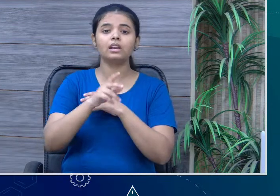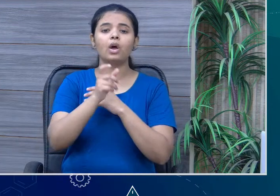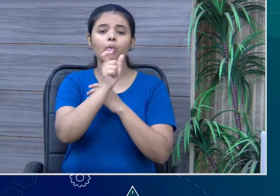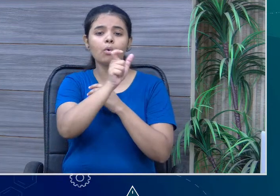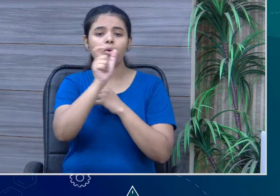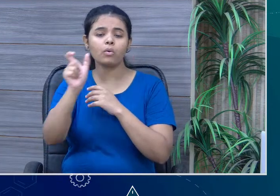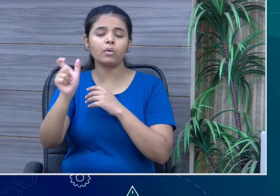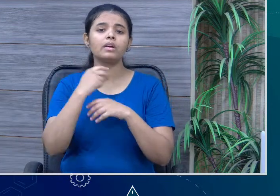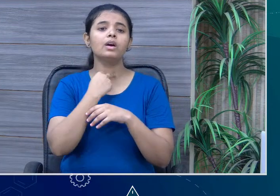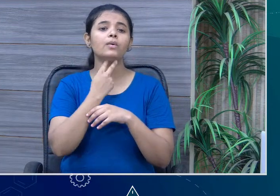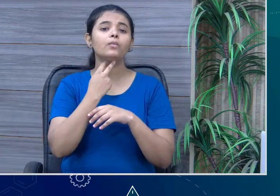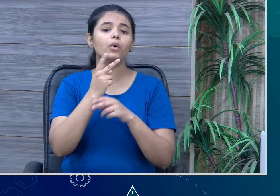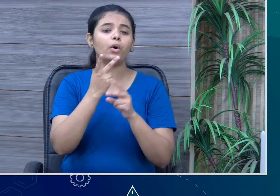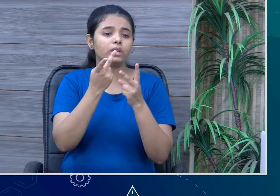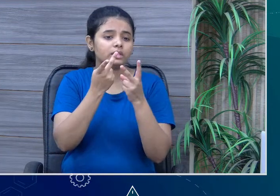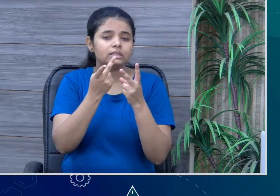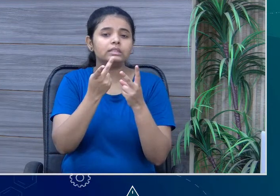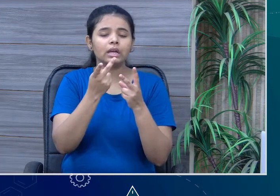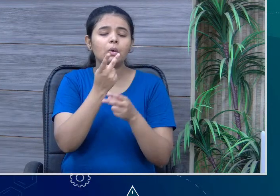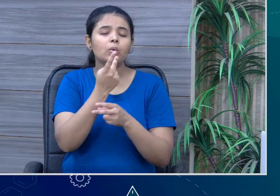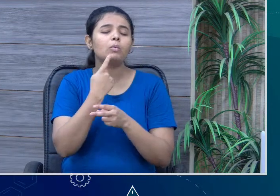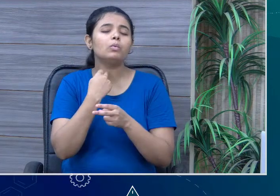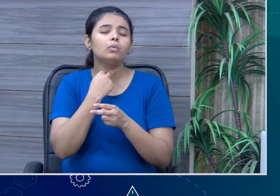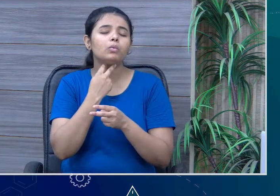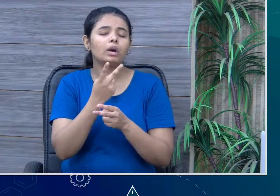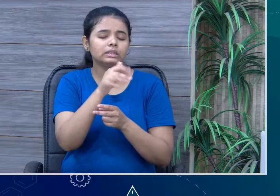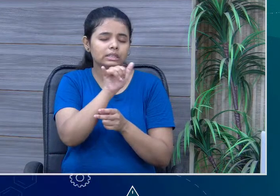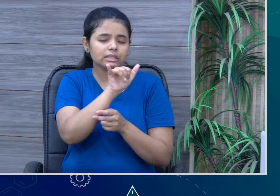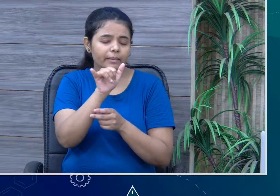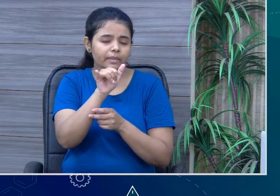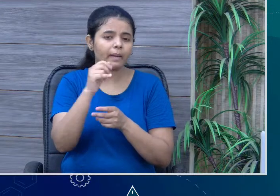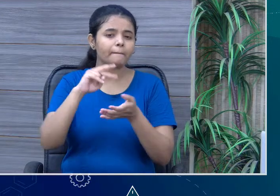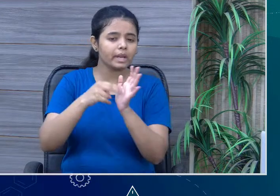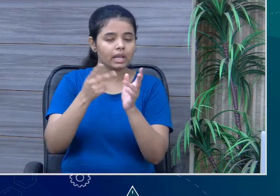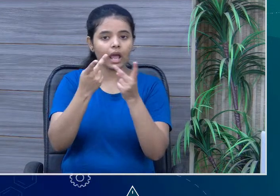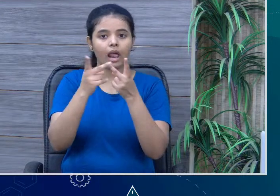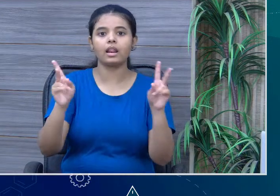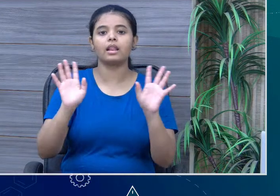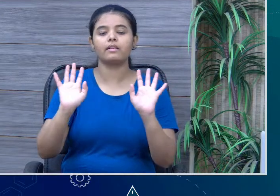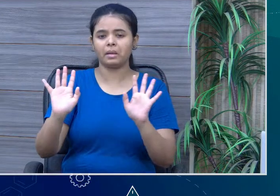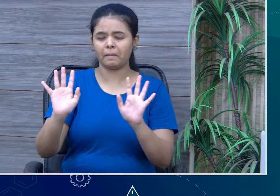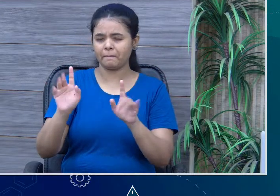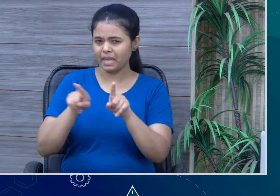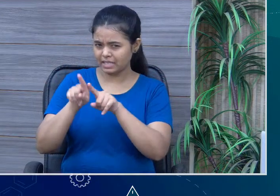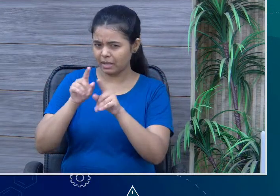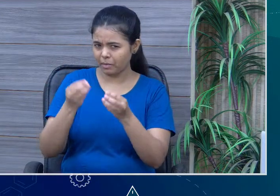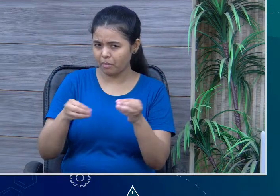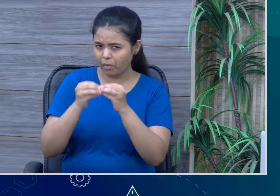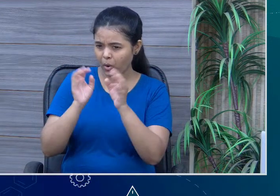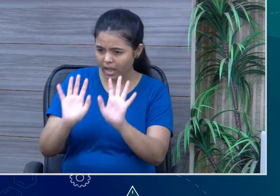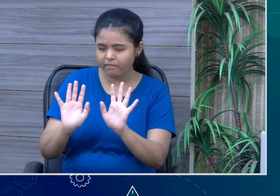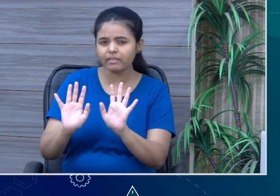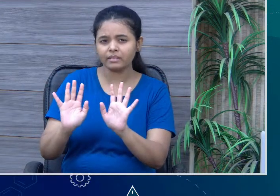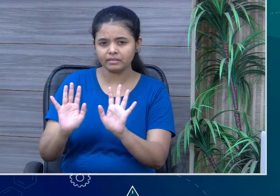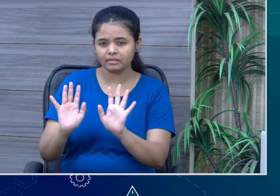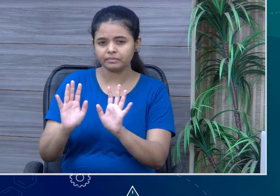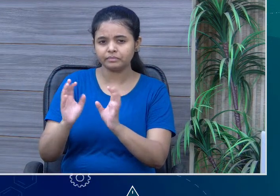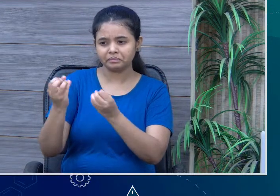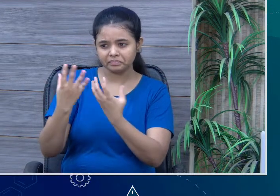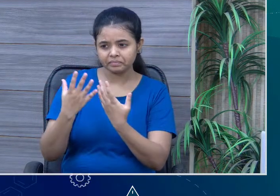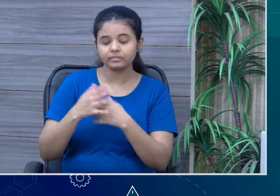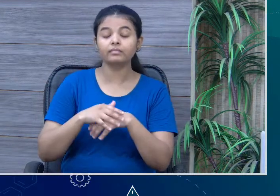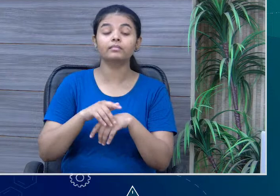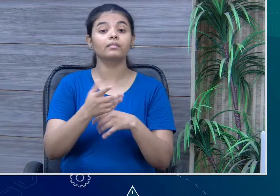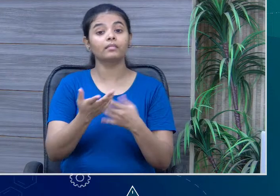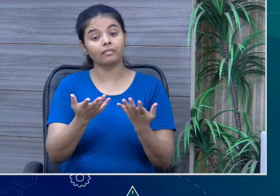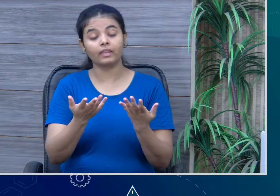उनकी मीनिंग एकदम अलग होते हैं. बिल्कुल. Can you give any more examples of such pairs? Like